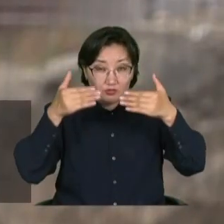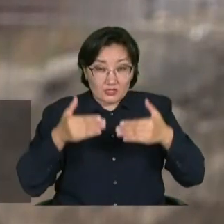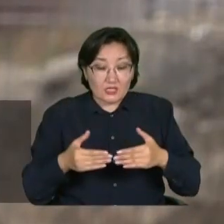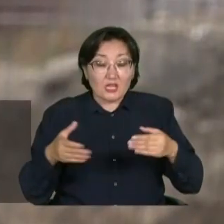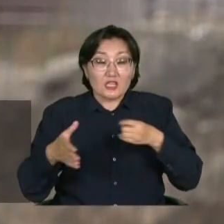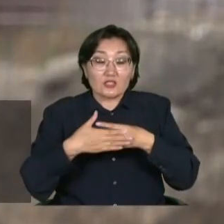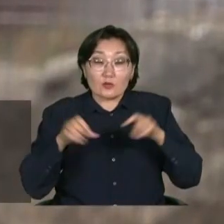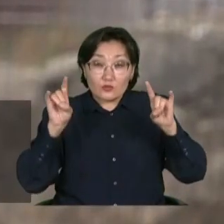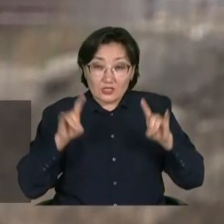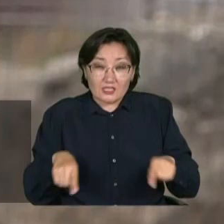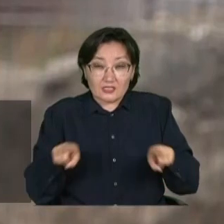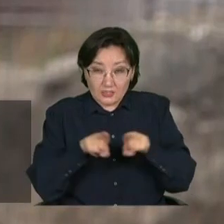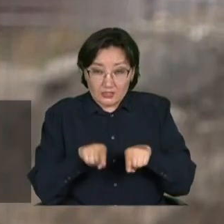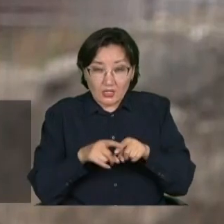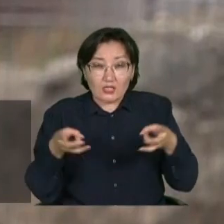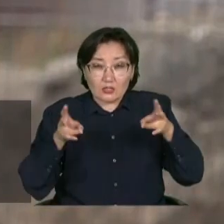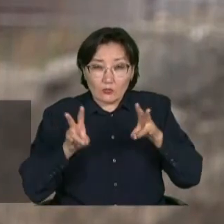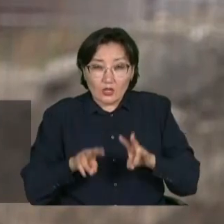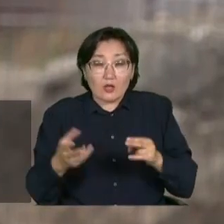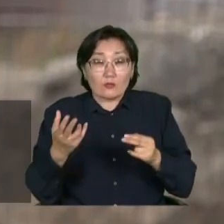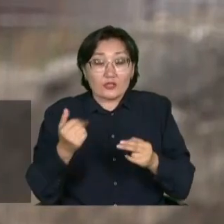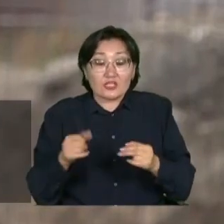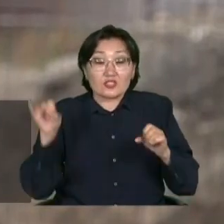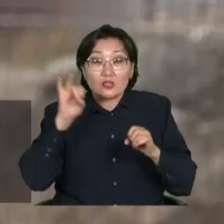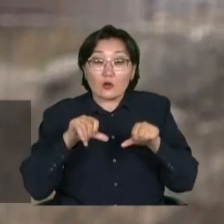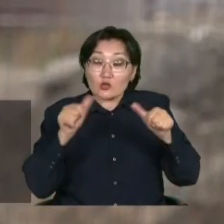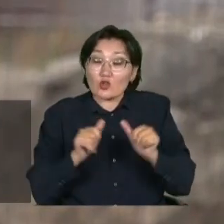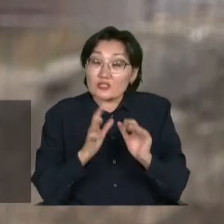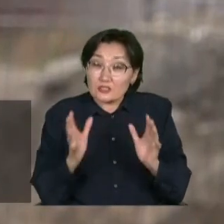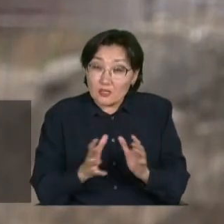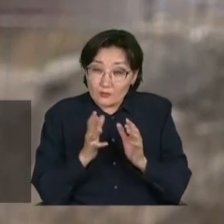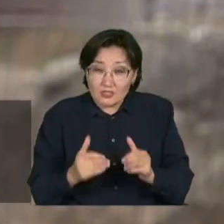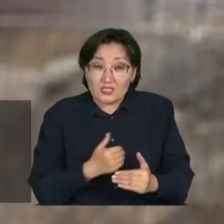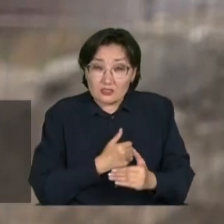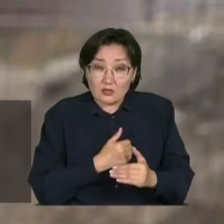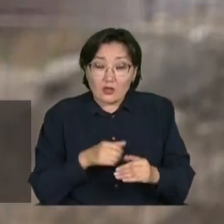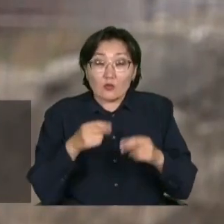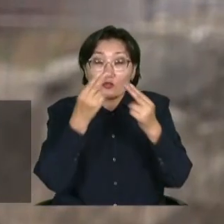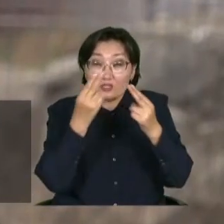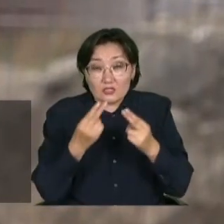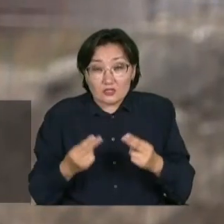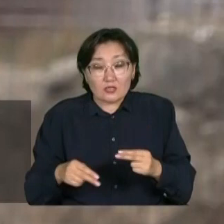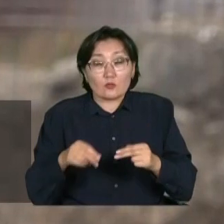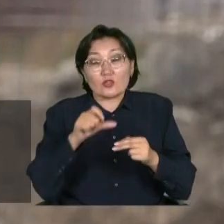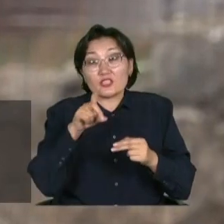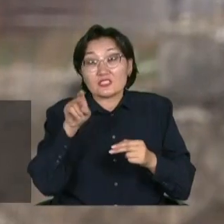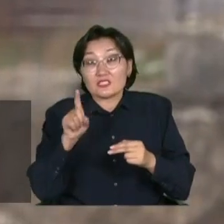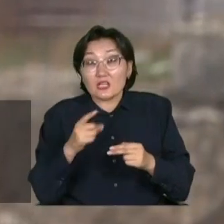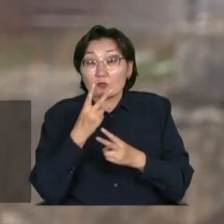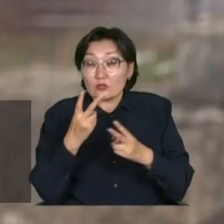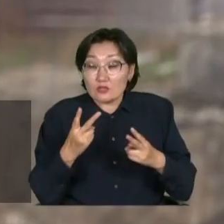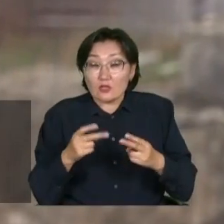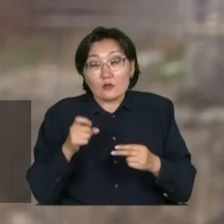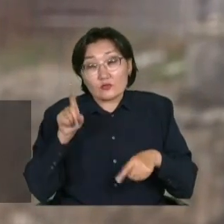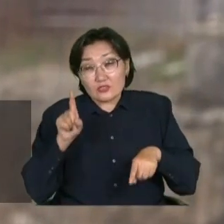есік терезелерін дәл солай қалдырамыз. Әрине барынша тарихи келбетін сақтап қалғымыз келеді. Суреттерінің эскиздерін қарап шықтық, бірақ